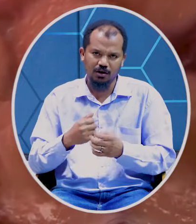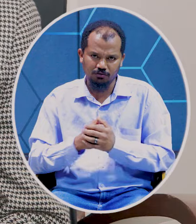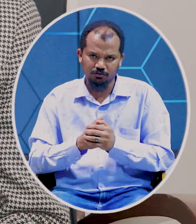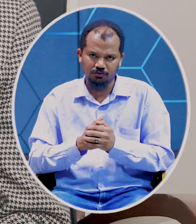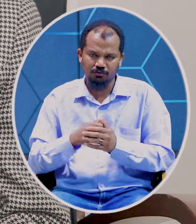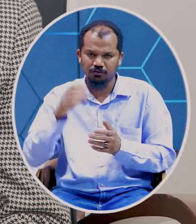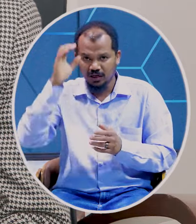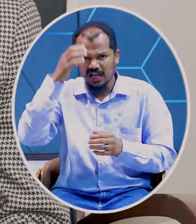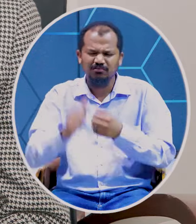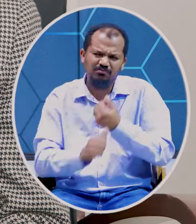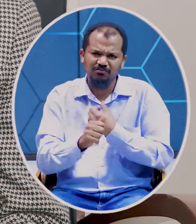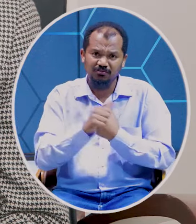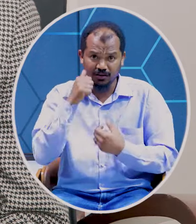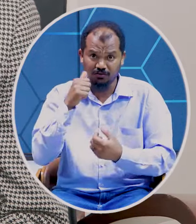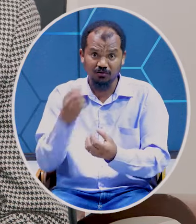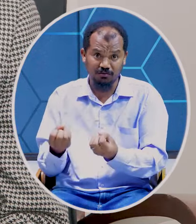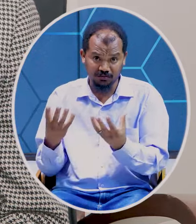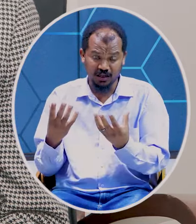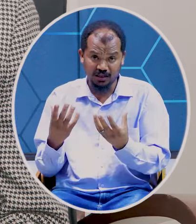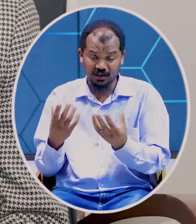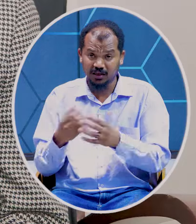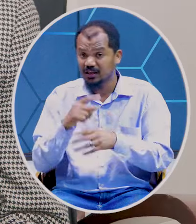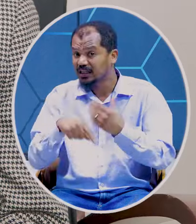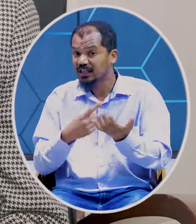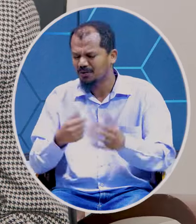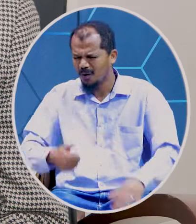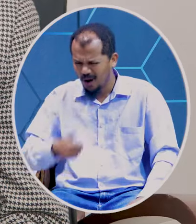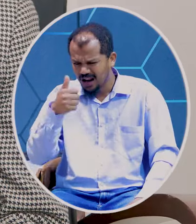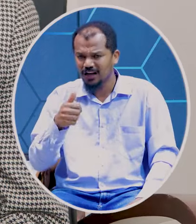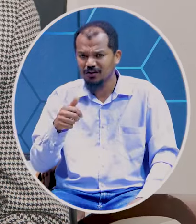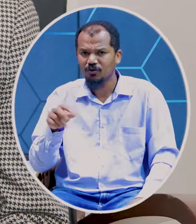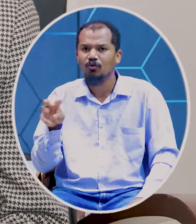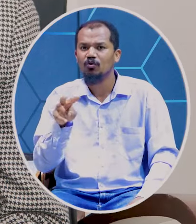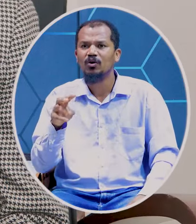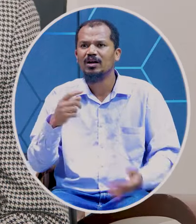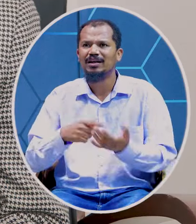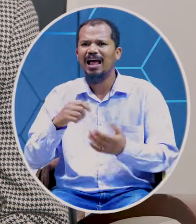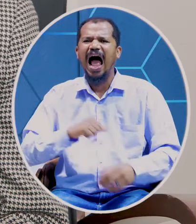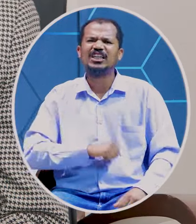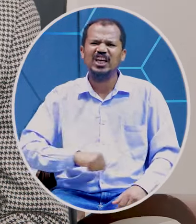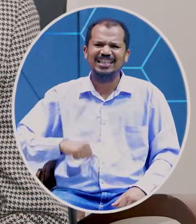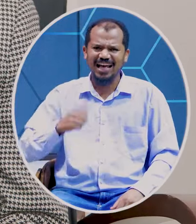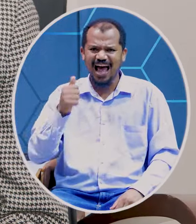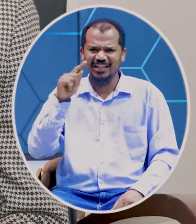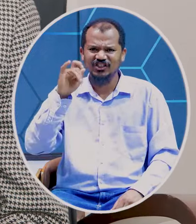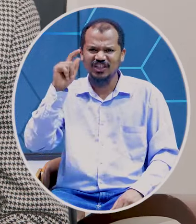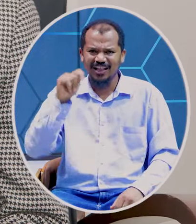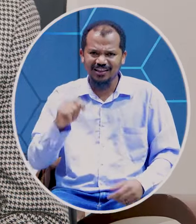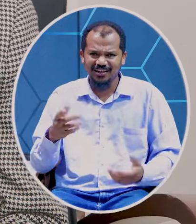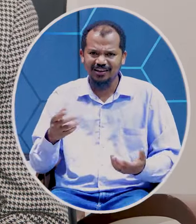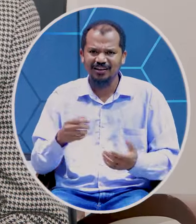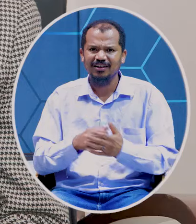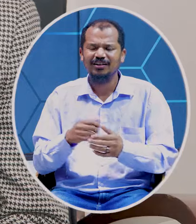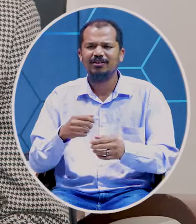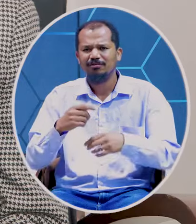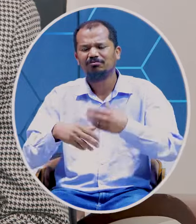ይይዛሉ የካንሰር ተጠቂዎች። ስለዚህ በዋናነት ሁለቱ ናቸው። ከዛ በኋላ ግን የአንጀት የፕሮስቴት